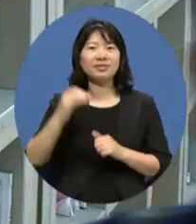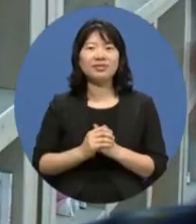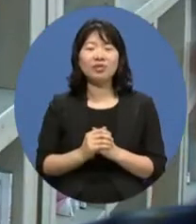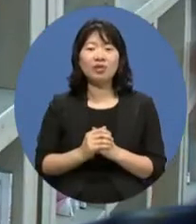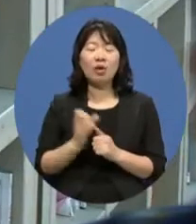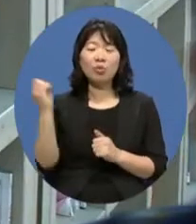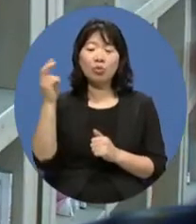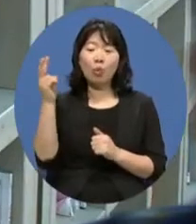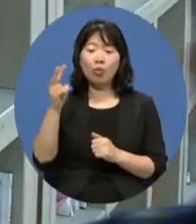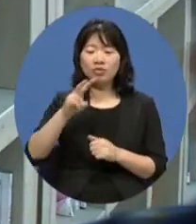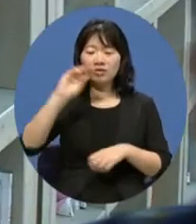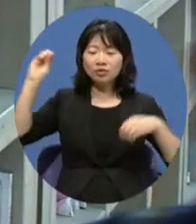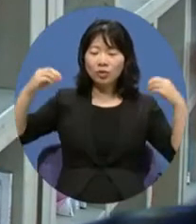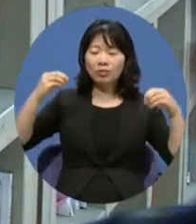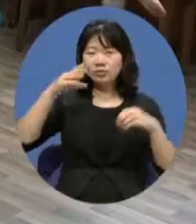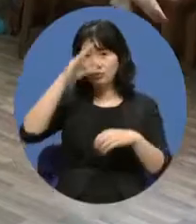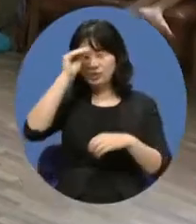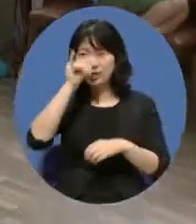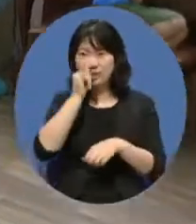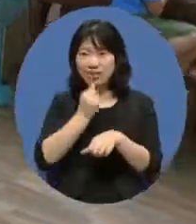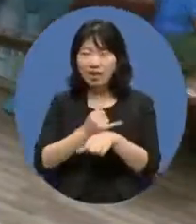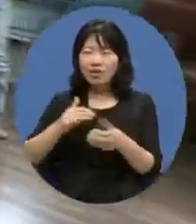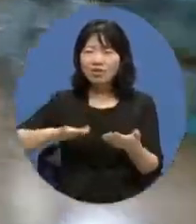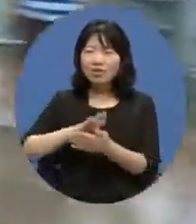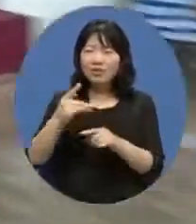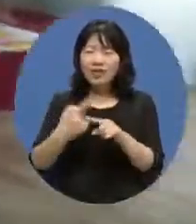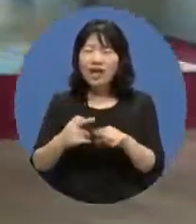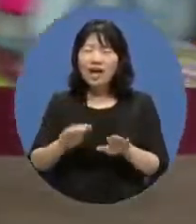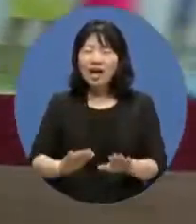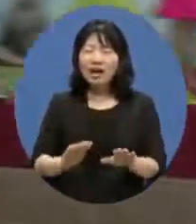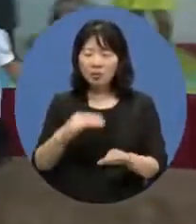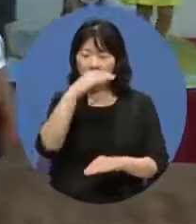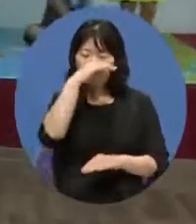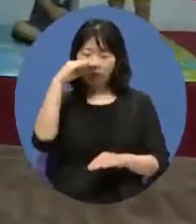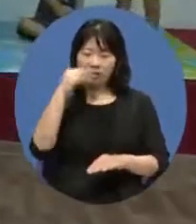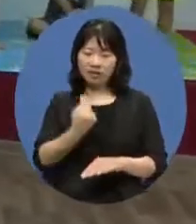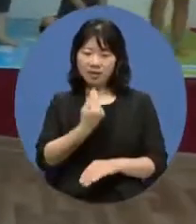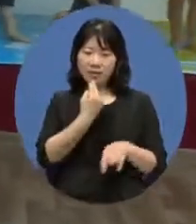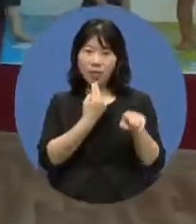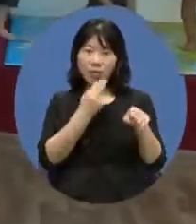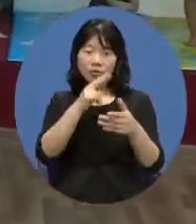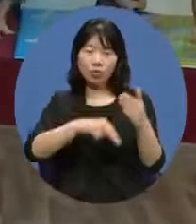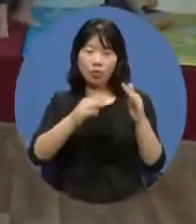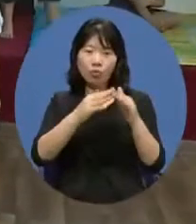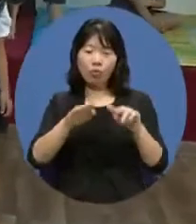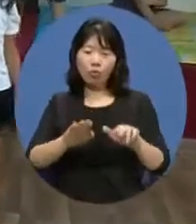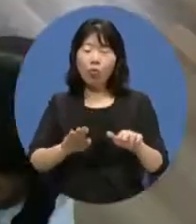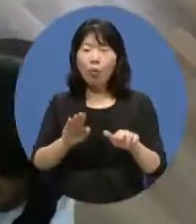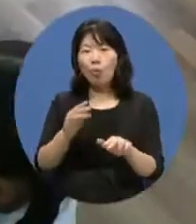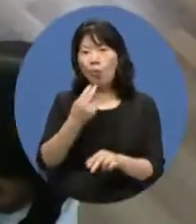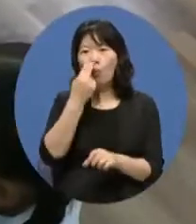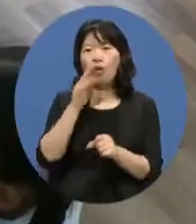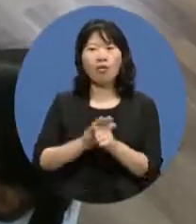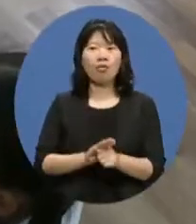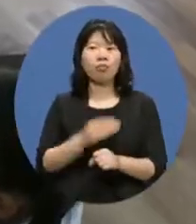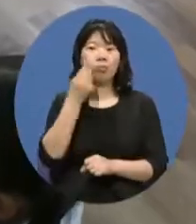게다가 동물 흉내를 내고 논다? 정수기 생명의 도서관에서 이게 웬일이에요?